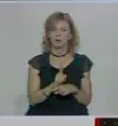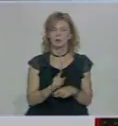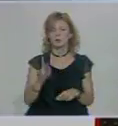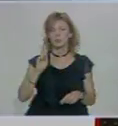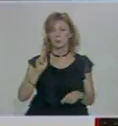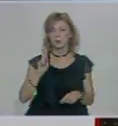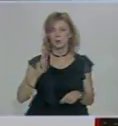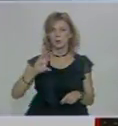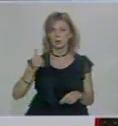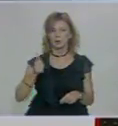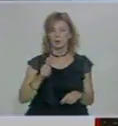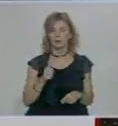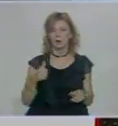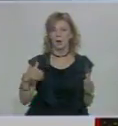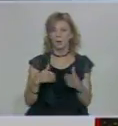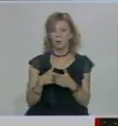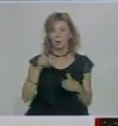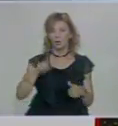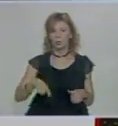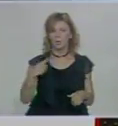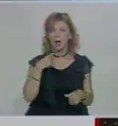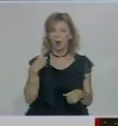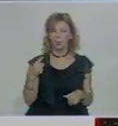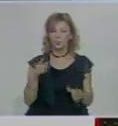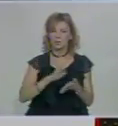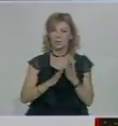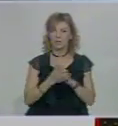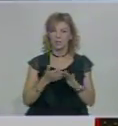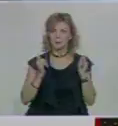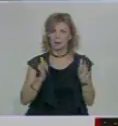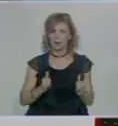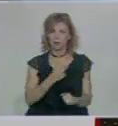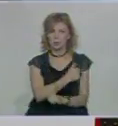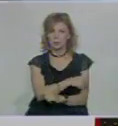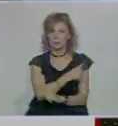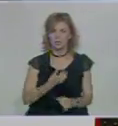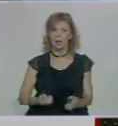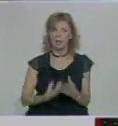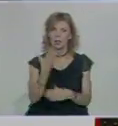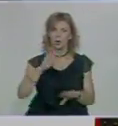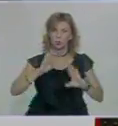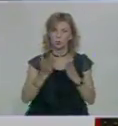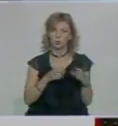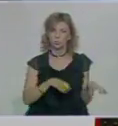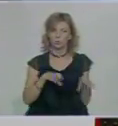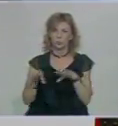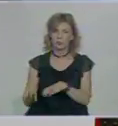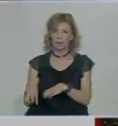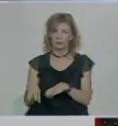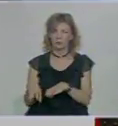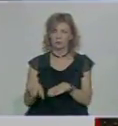că undeva în cursul lunii august se finalizează toate aceste transferuri și el va fi în